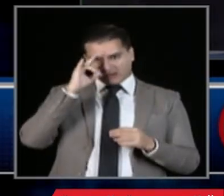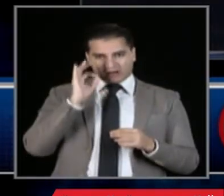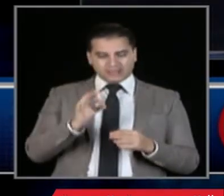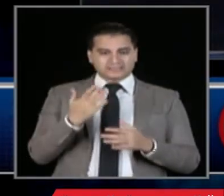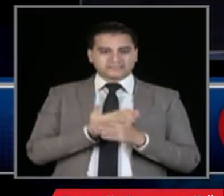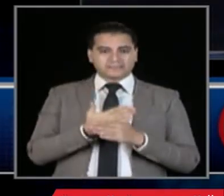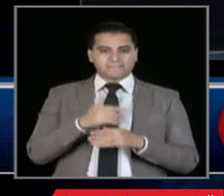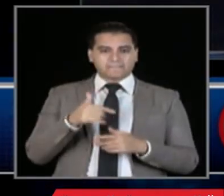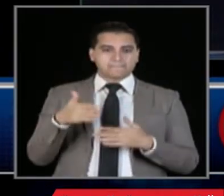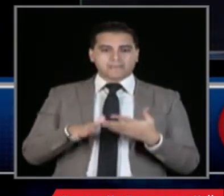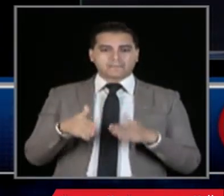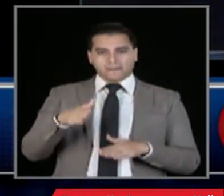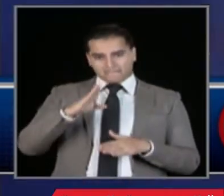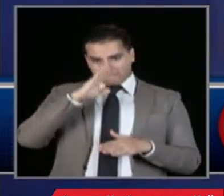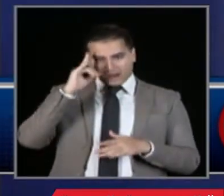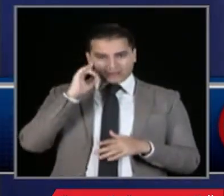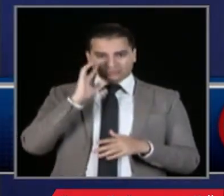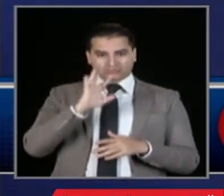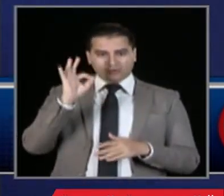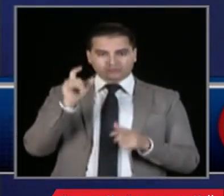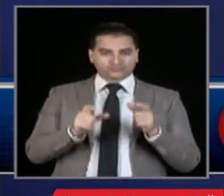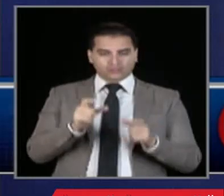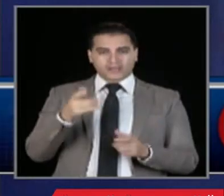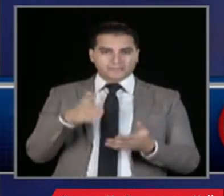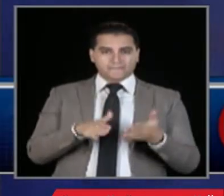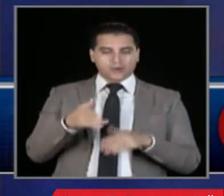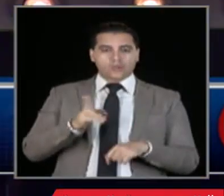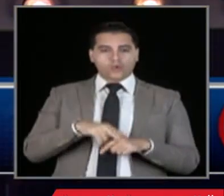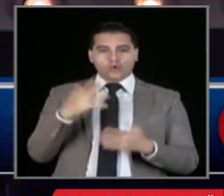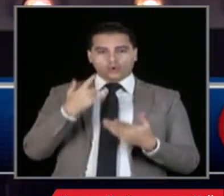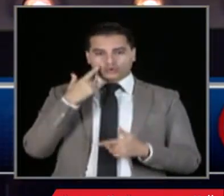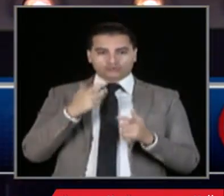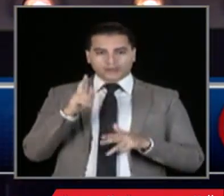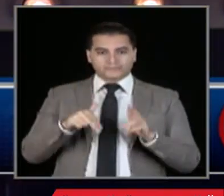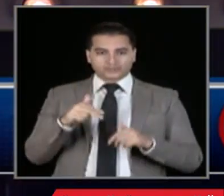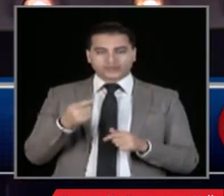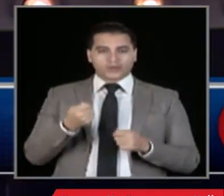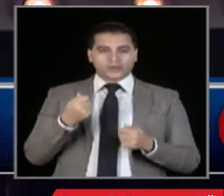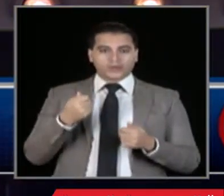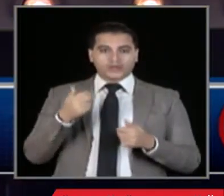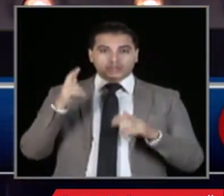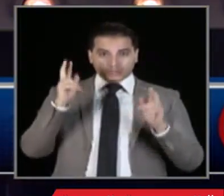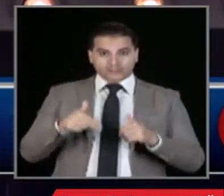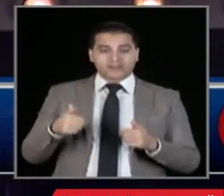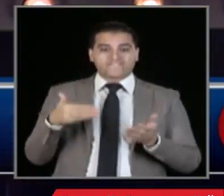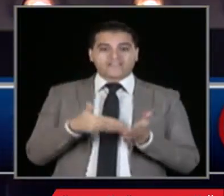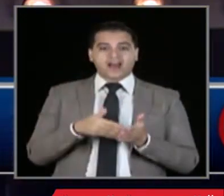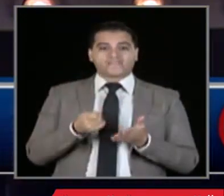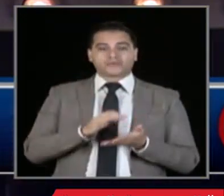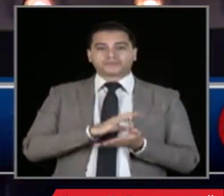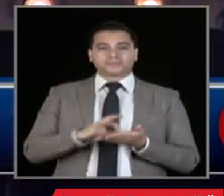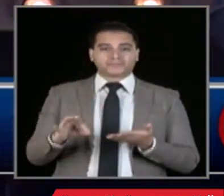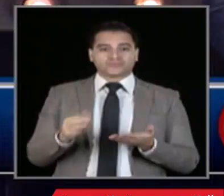بسبب موت مالكها الأول، وكل اللي بيشتريها كان بيفلس. وفي حكاية غريبة